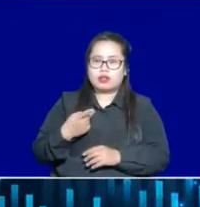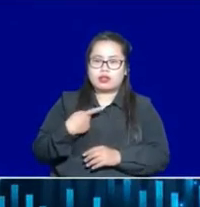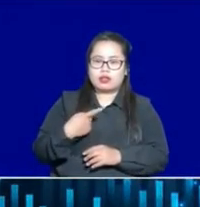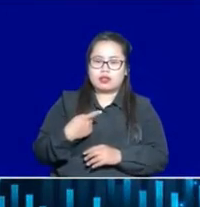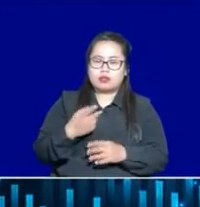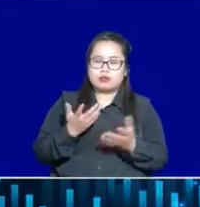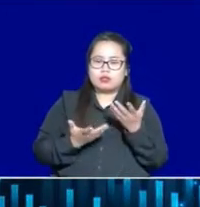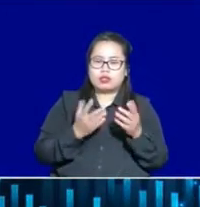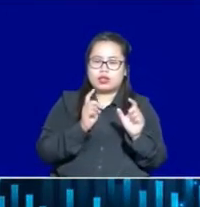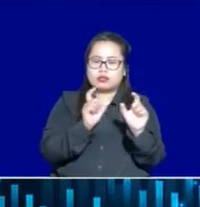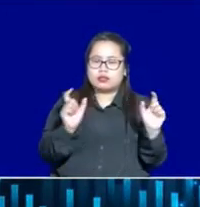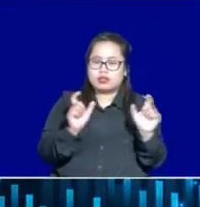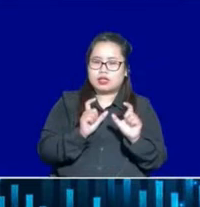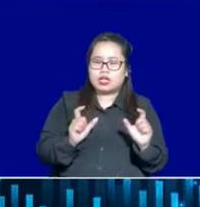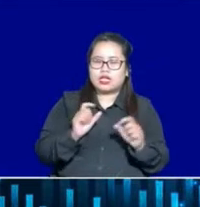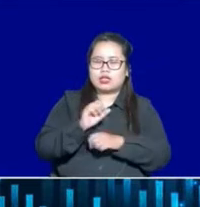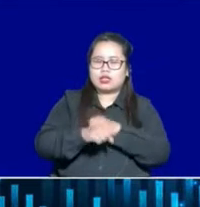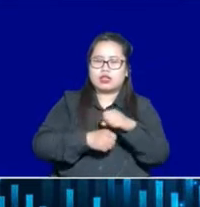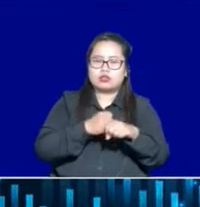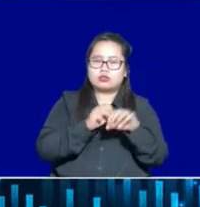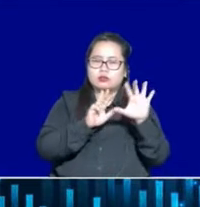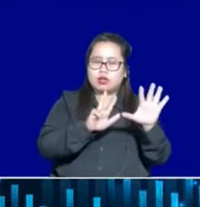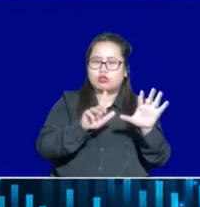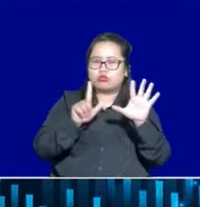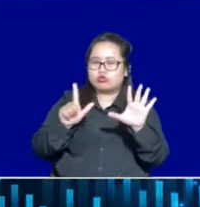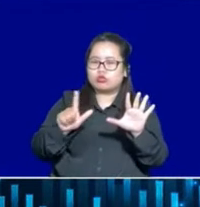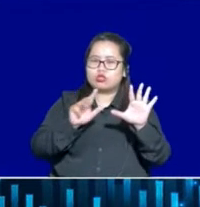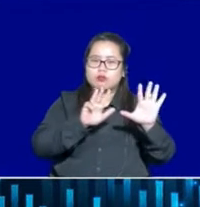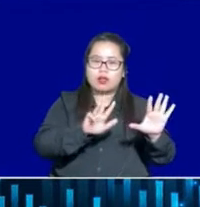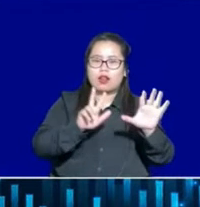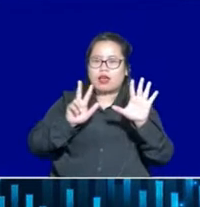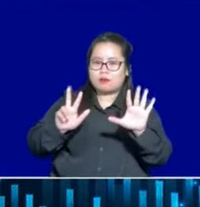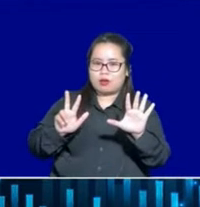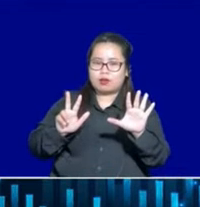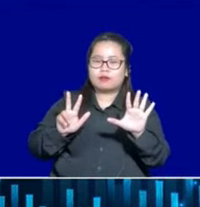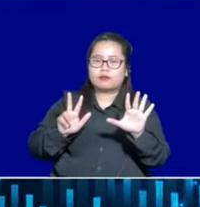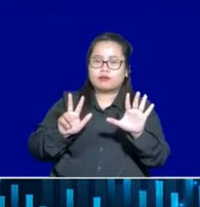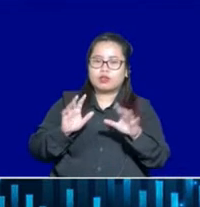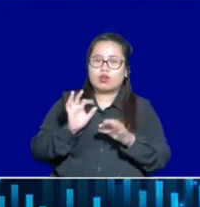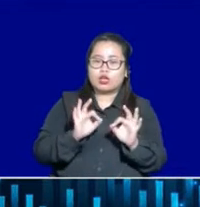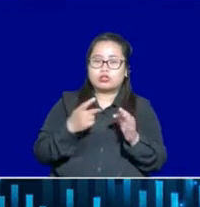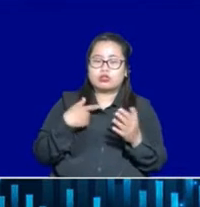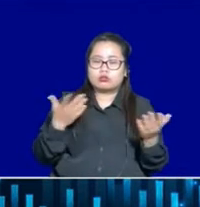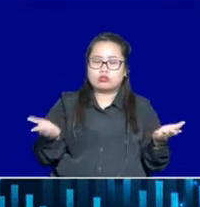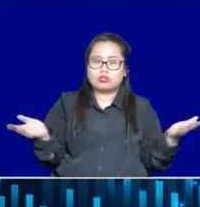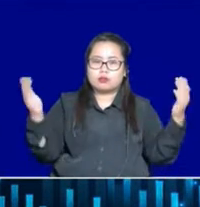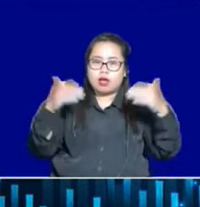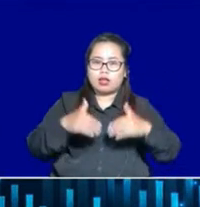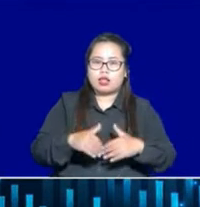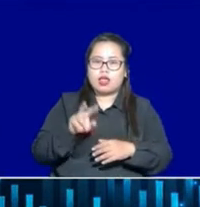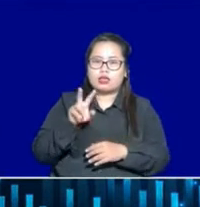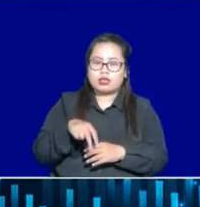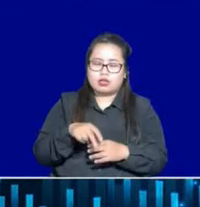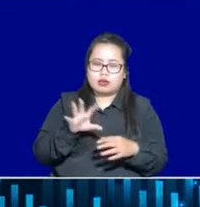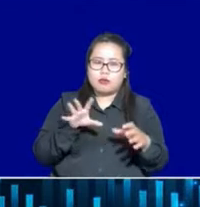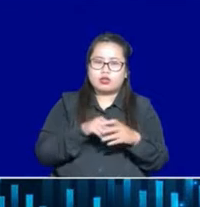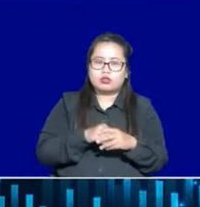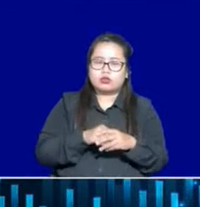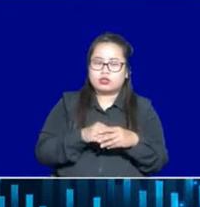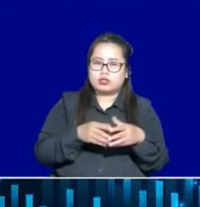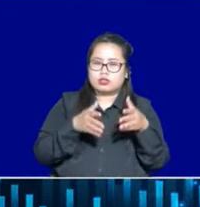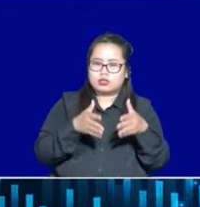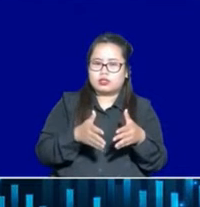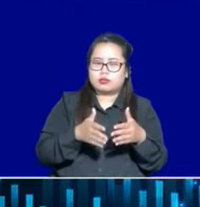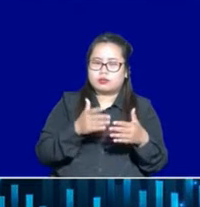peristiwa tahun 97-98. Dan kemudian kita kembali lagi masuk ke middle